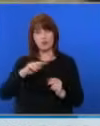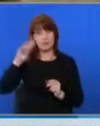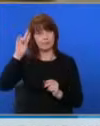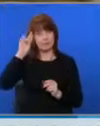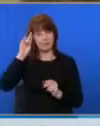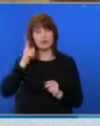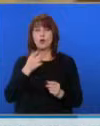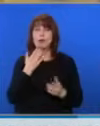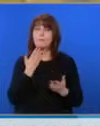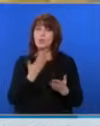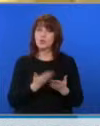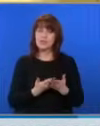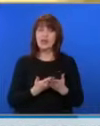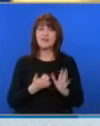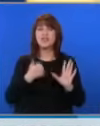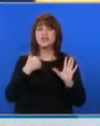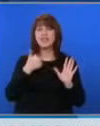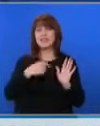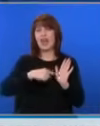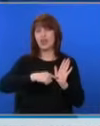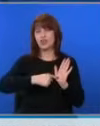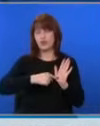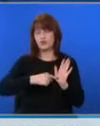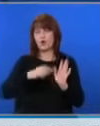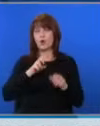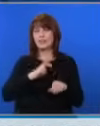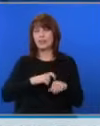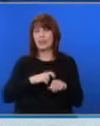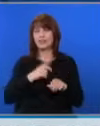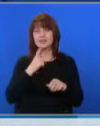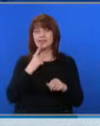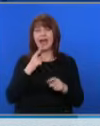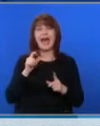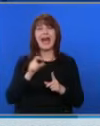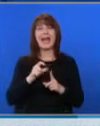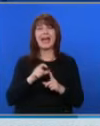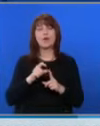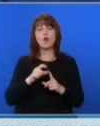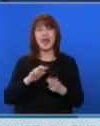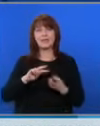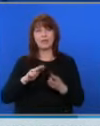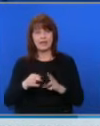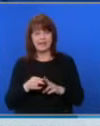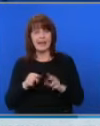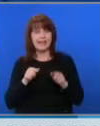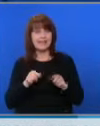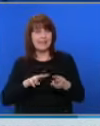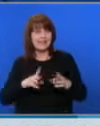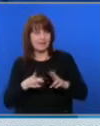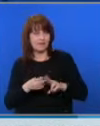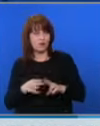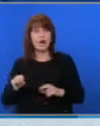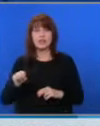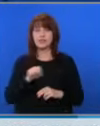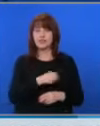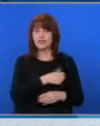Денков постави акцент върху 6-та точка от тази декларация, а именно регулаторите, с очакването и тази реформа да бъде доведена